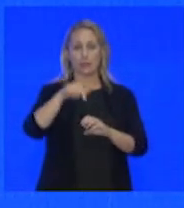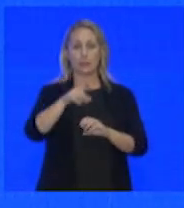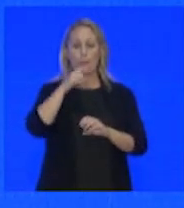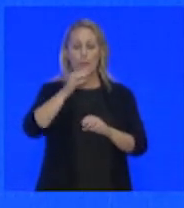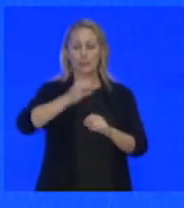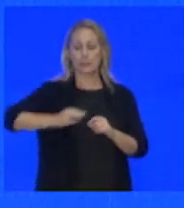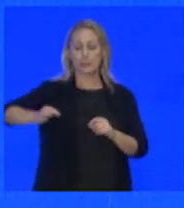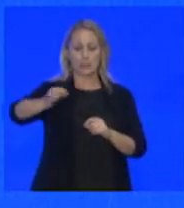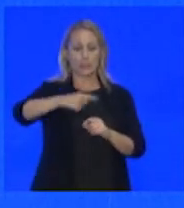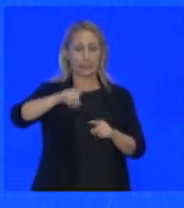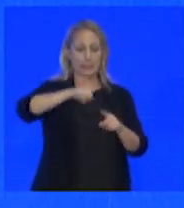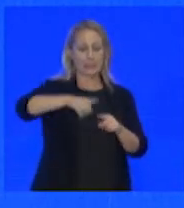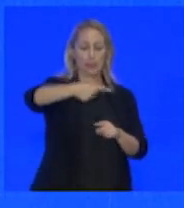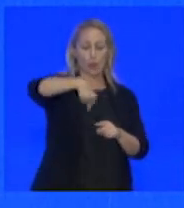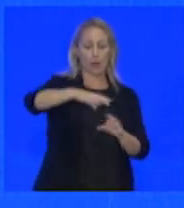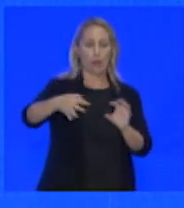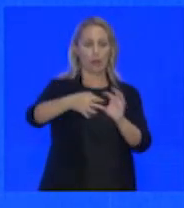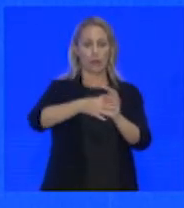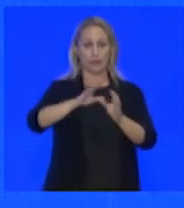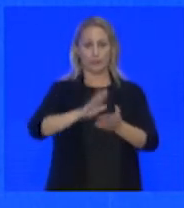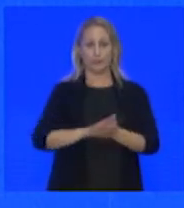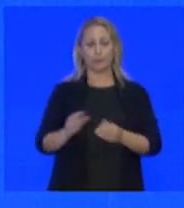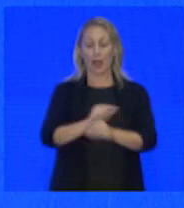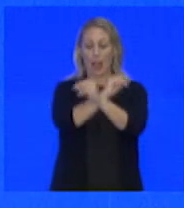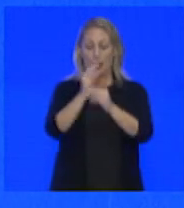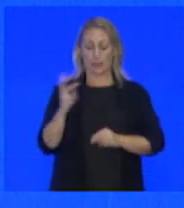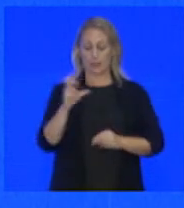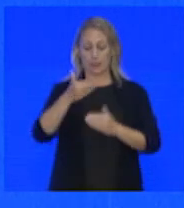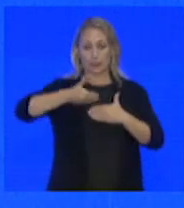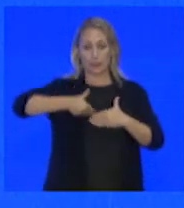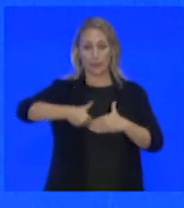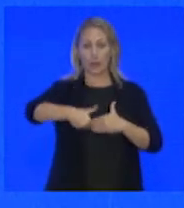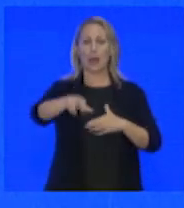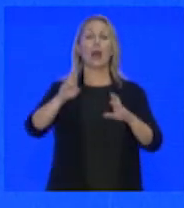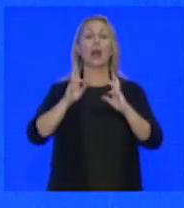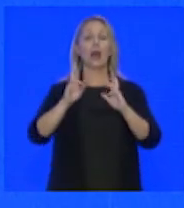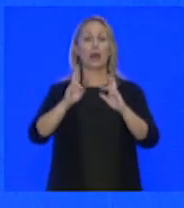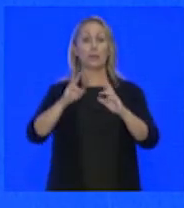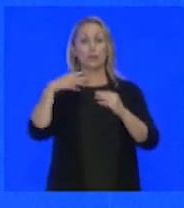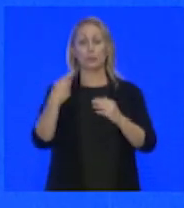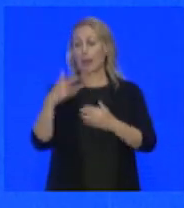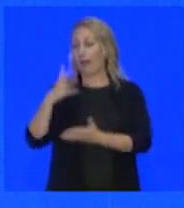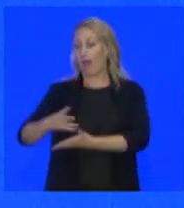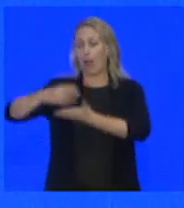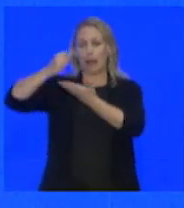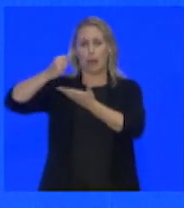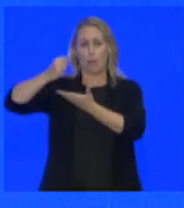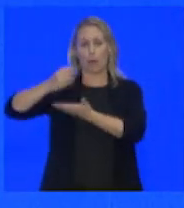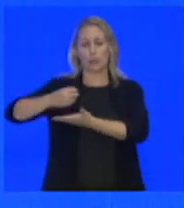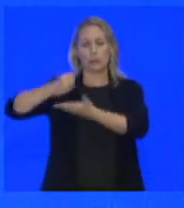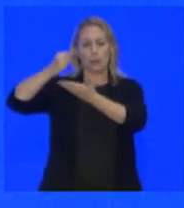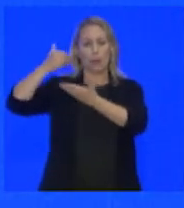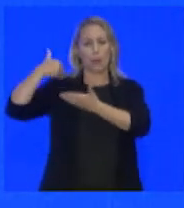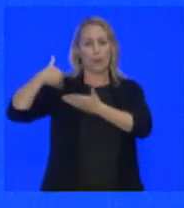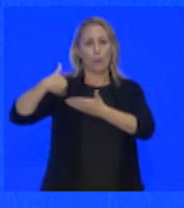όρων. Έτσι, μέσα στο επόμενο τρίμηνο, ελπίζουμε ότι θα έχουν διεκπαιρωθεί εκκρεμότητες που αφορούν